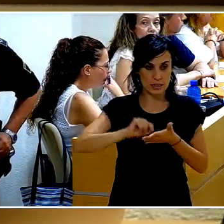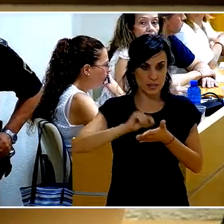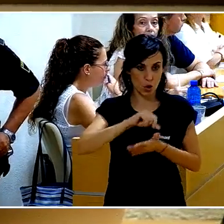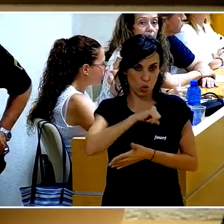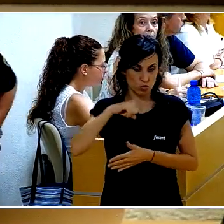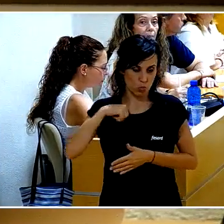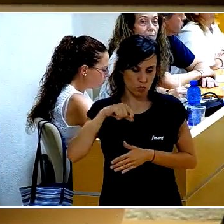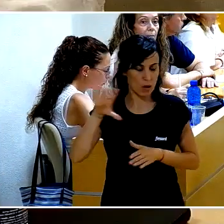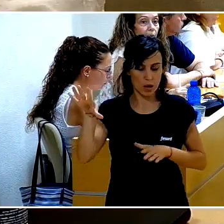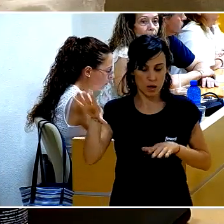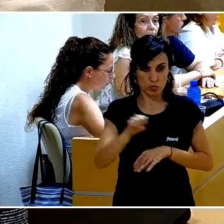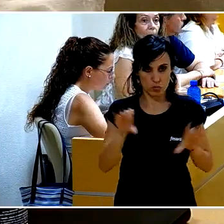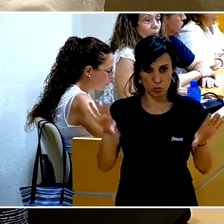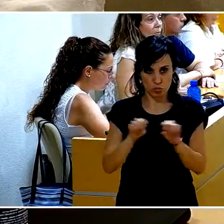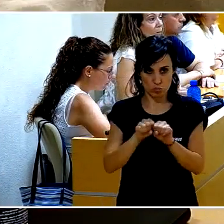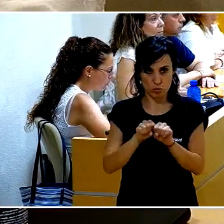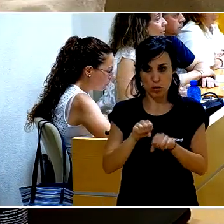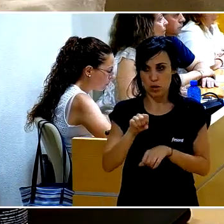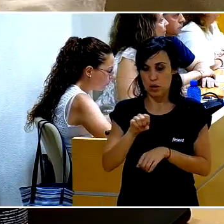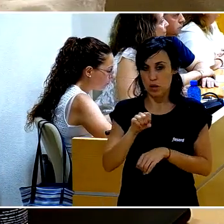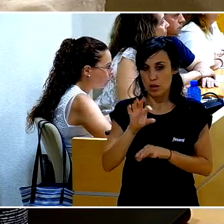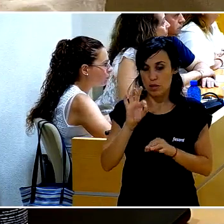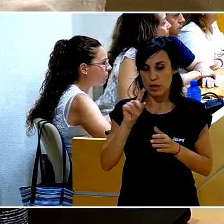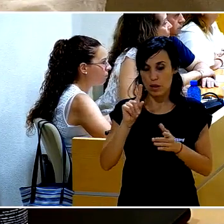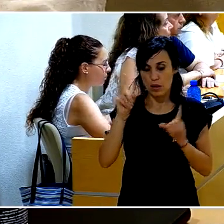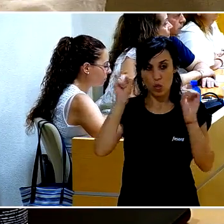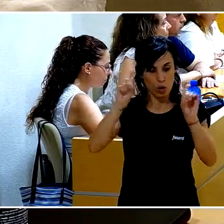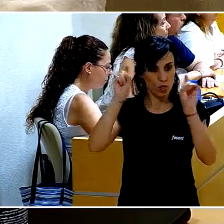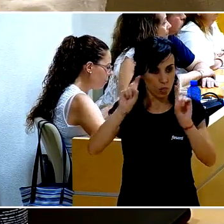estar el regidor d'educació, anarem també amb